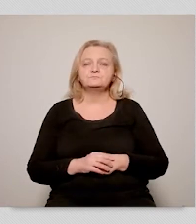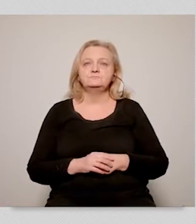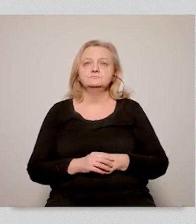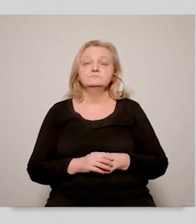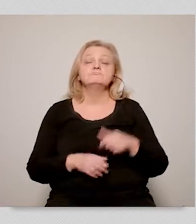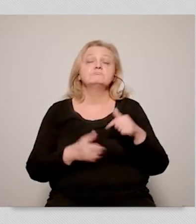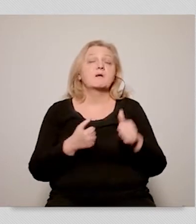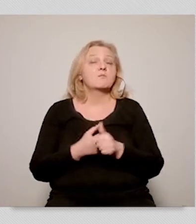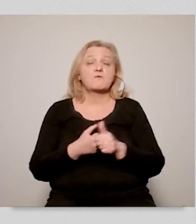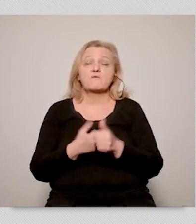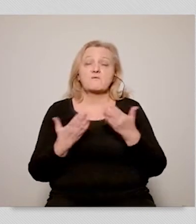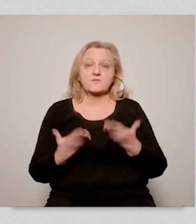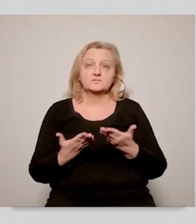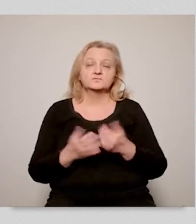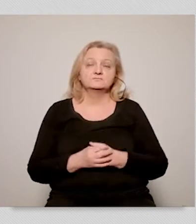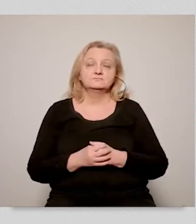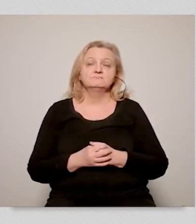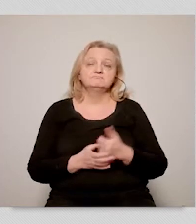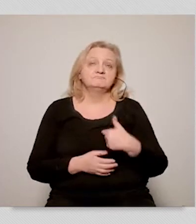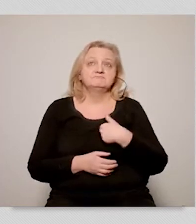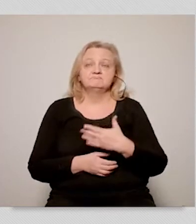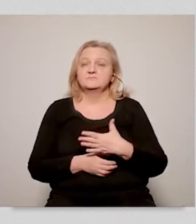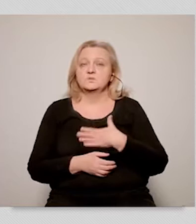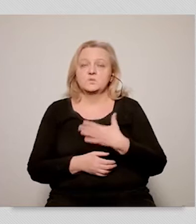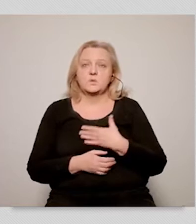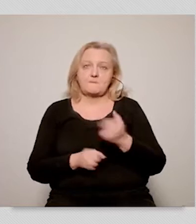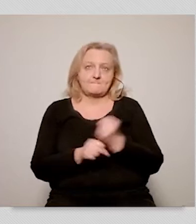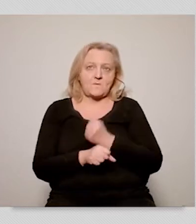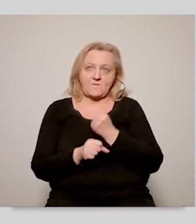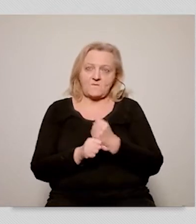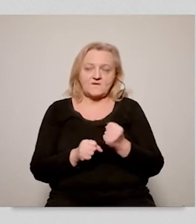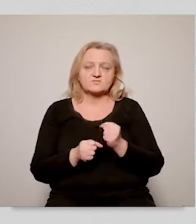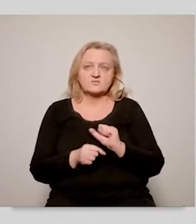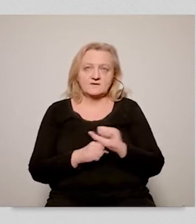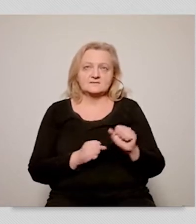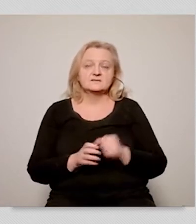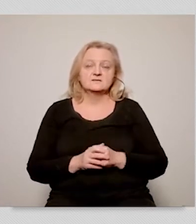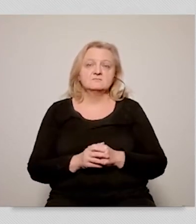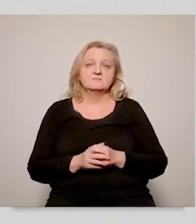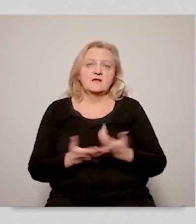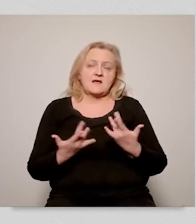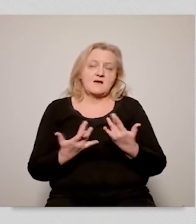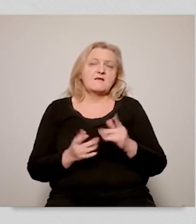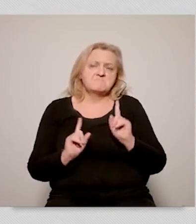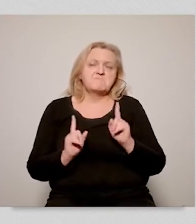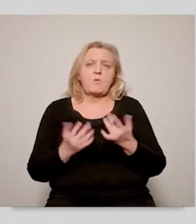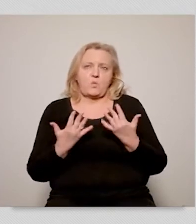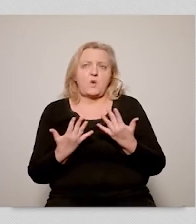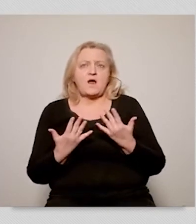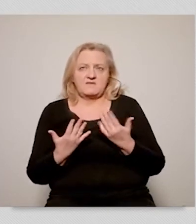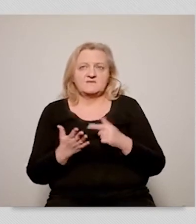Powód jest, wydaje mi się, poważny i stosunkowo prosty. To znaczy